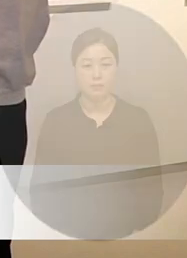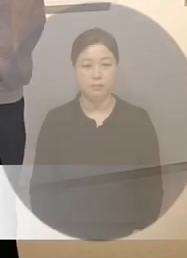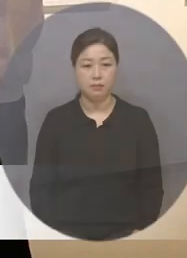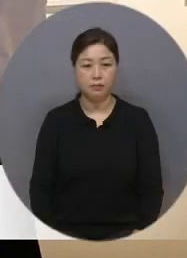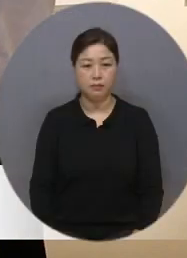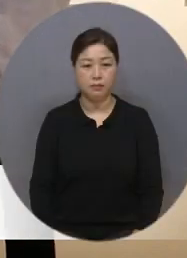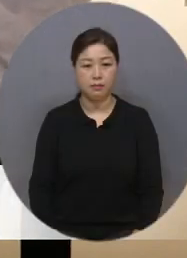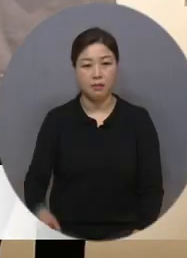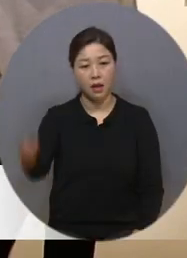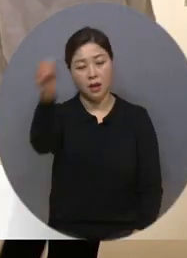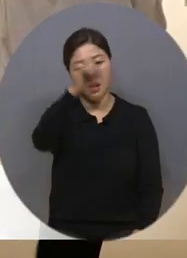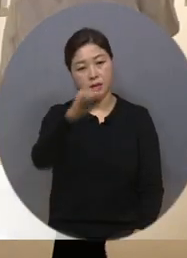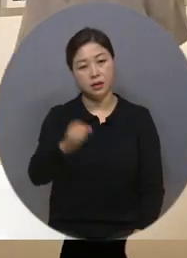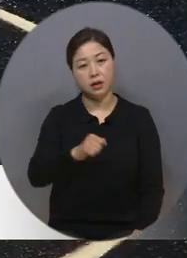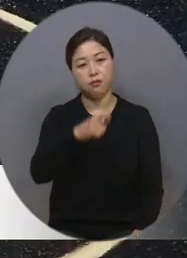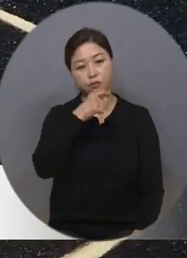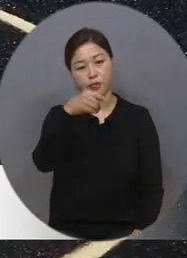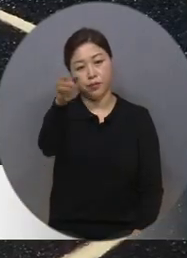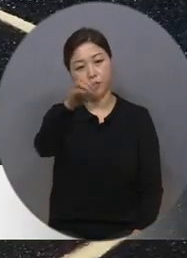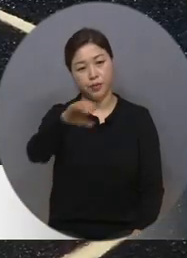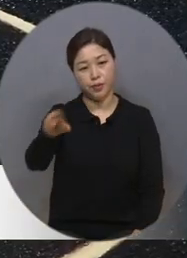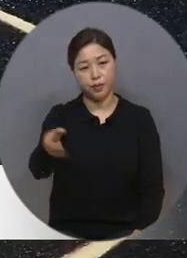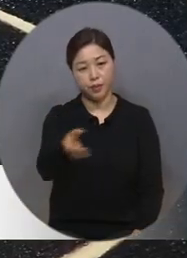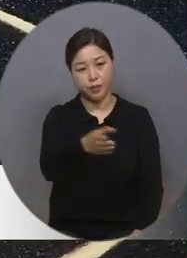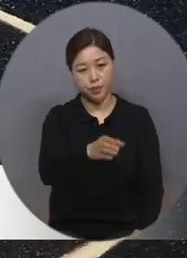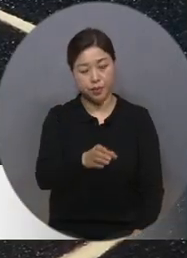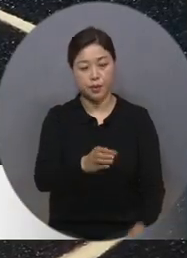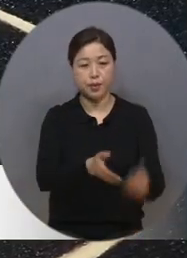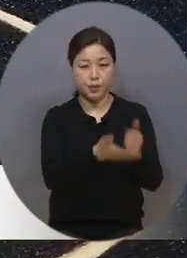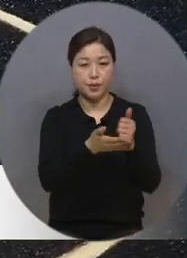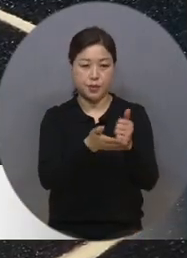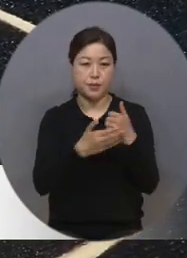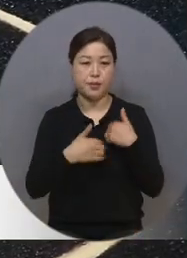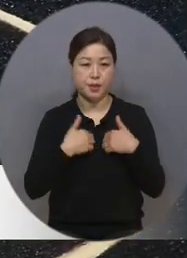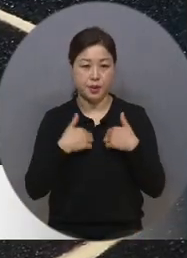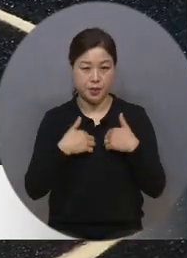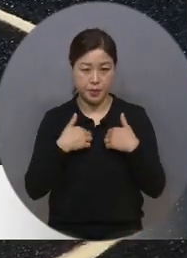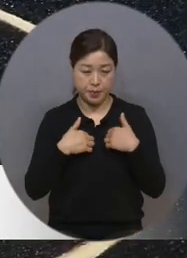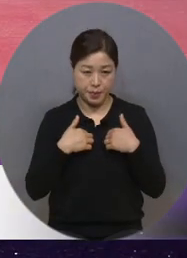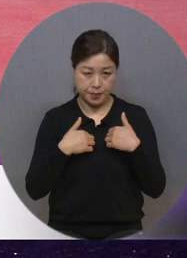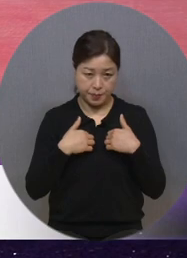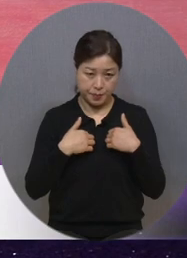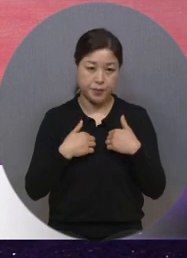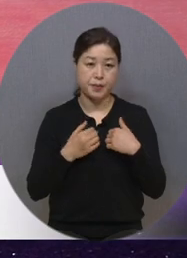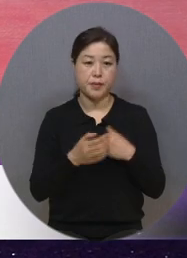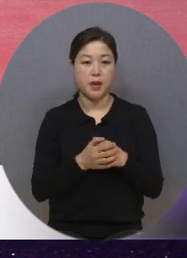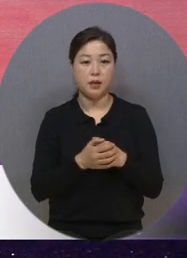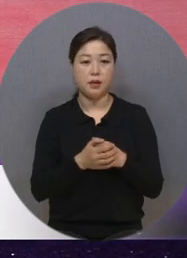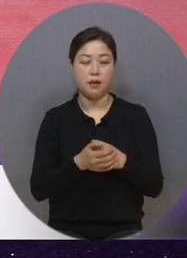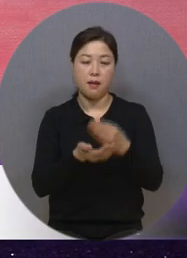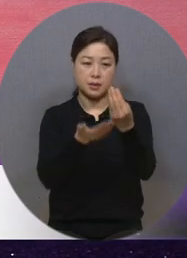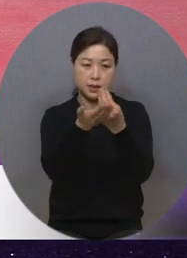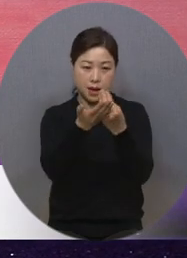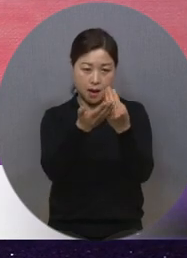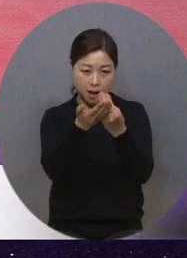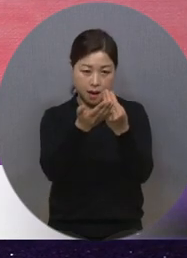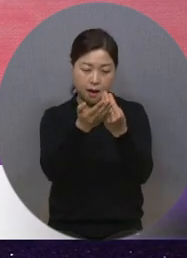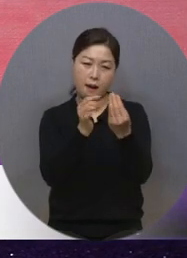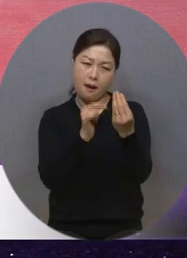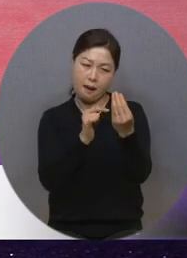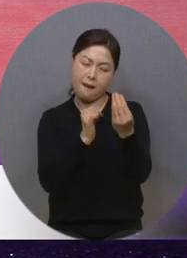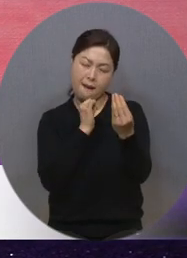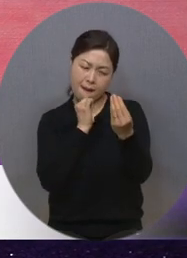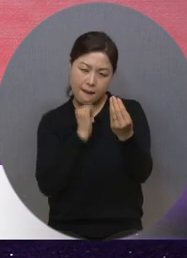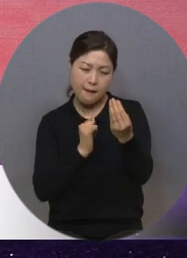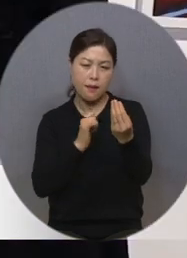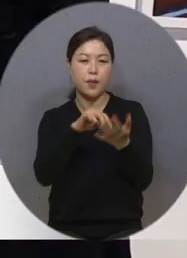에스자형 수로가 닿을 듯 말 듯 손님을 반기며 멀리 홀로 맞이하는 작은 섬 풍경이 외롭게